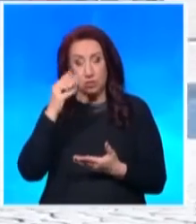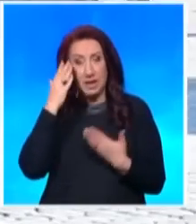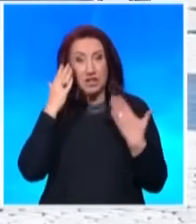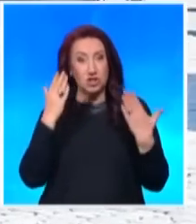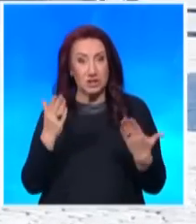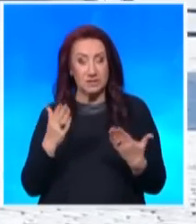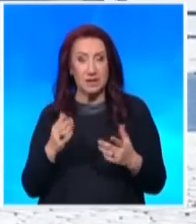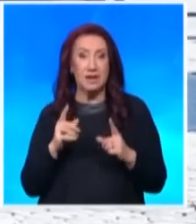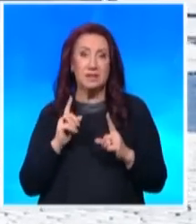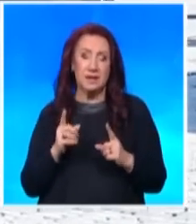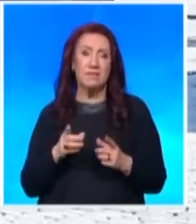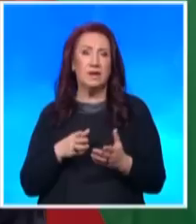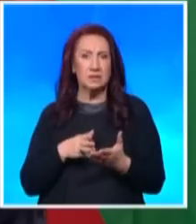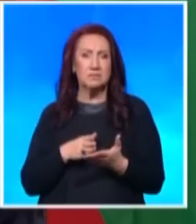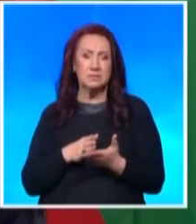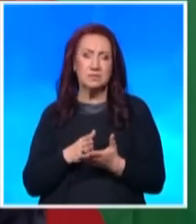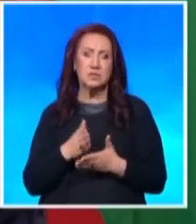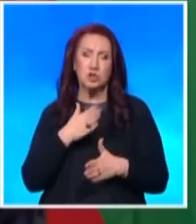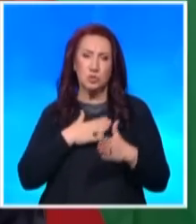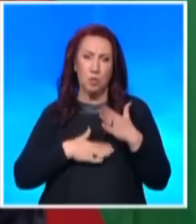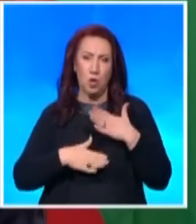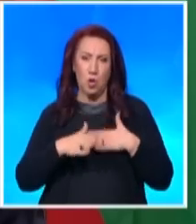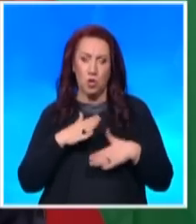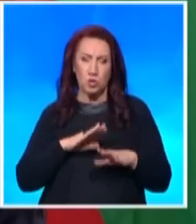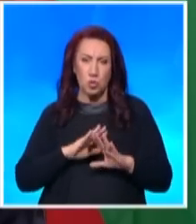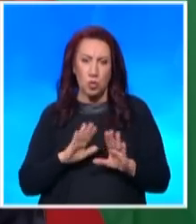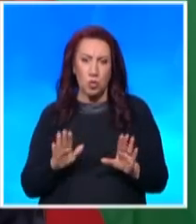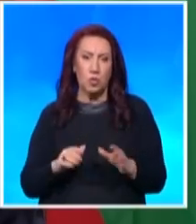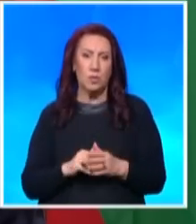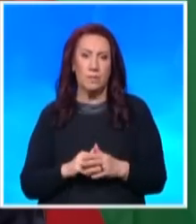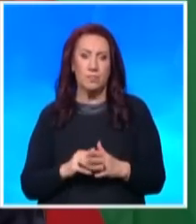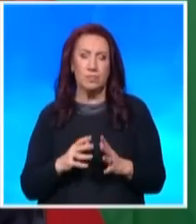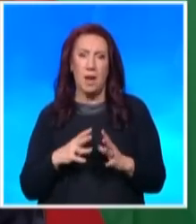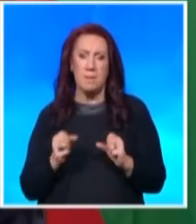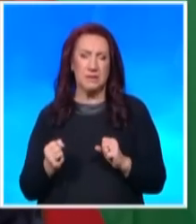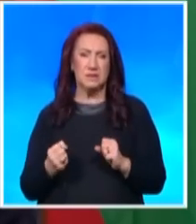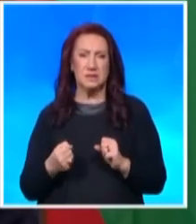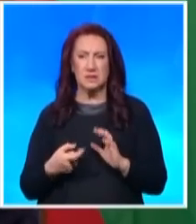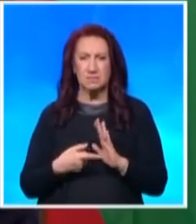протекат хладнокръвно, спокойно и без ексцесии.